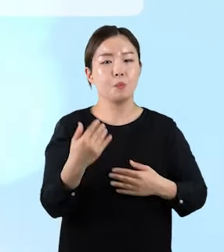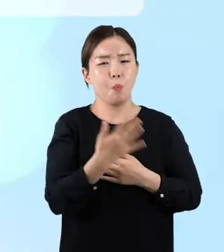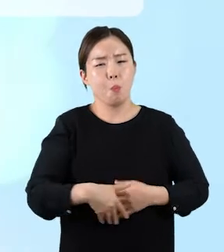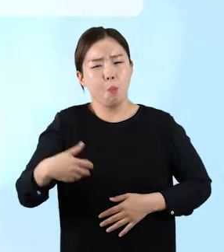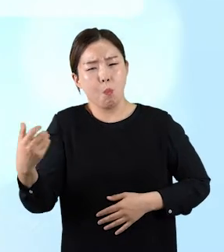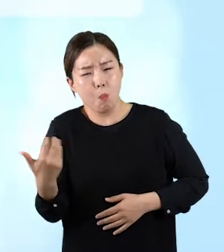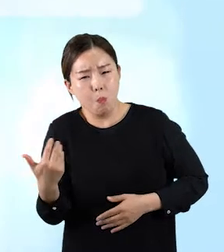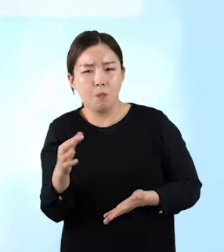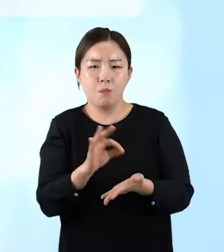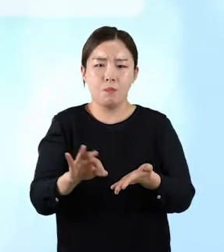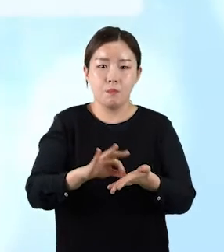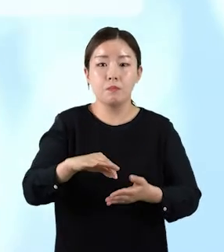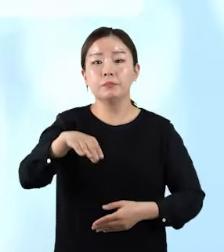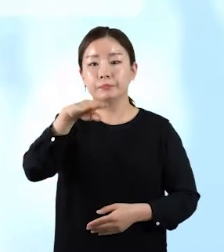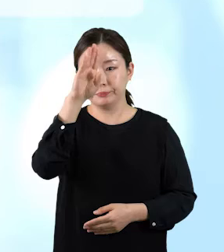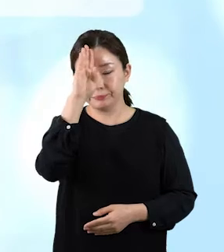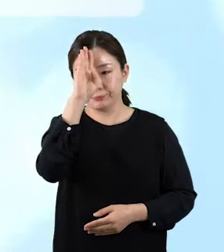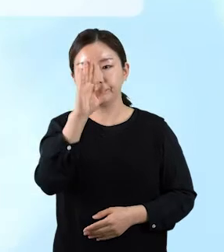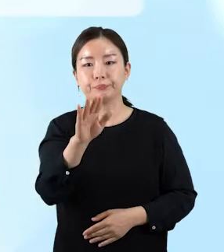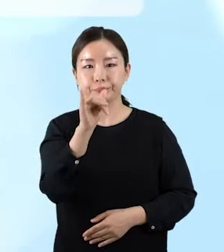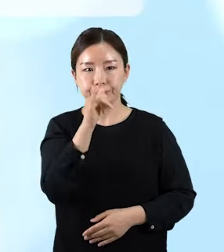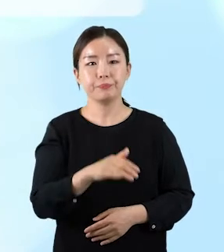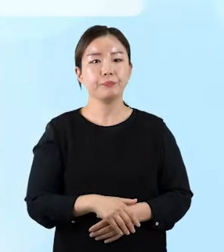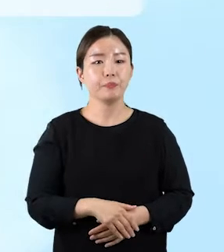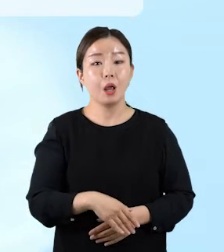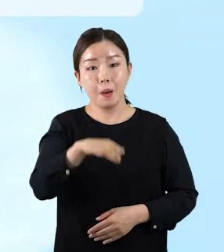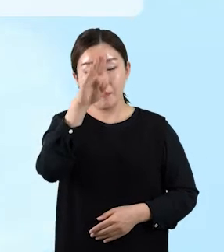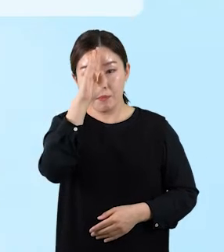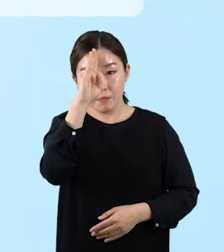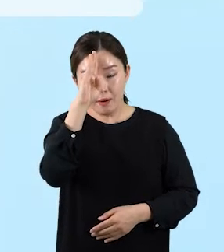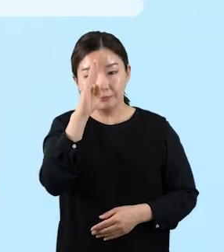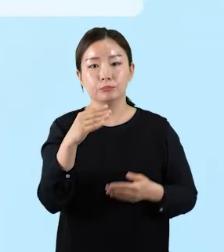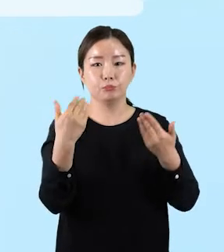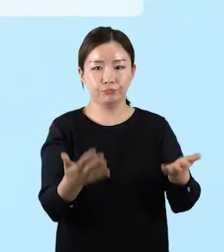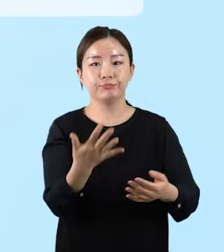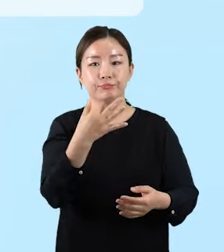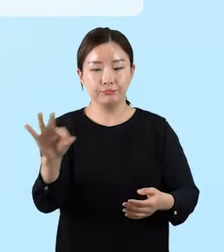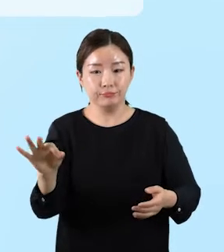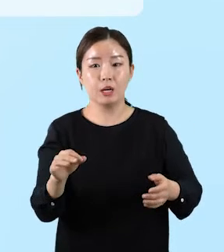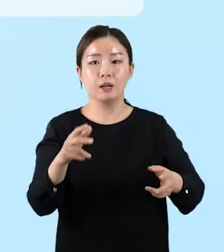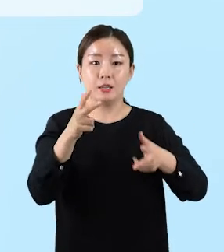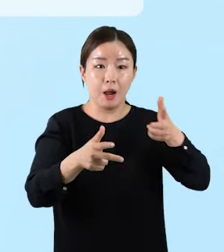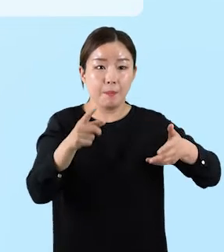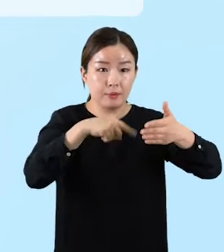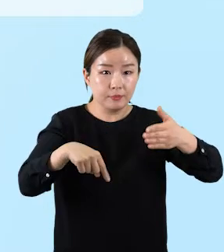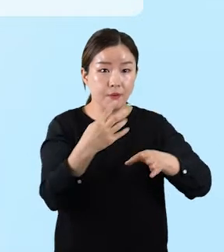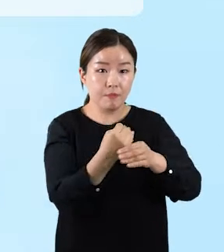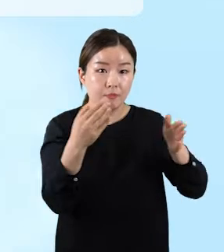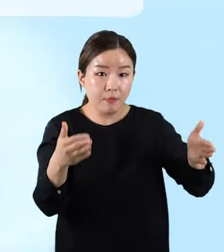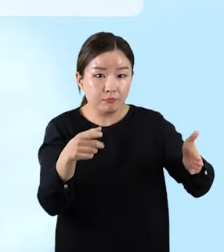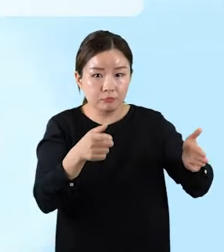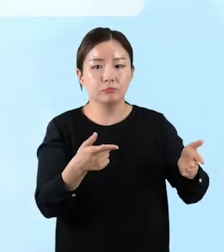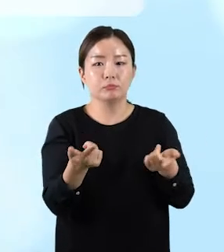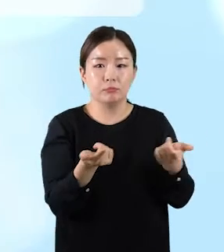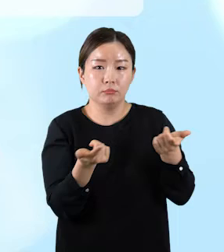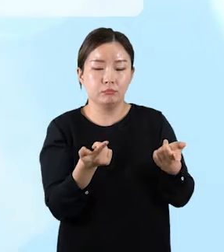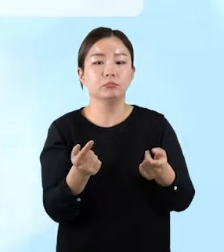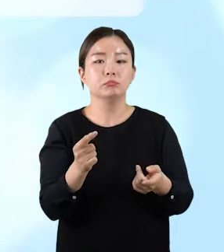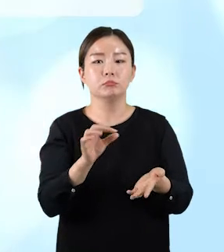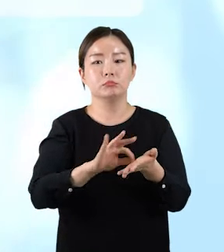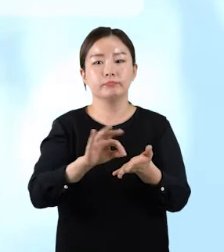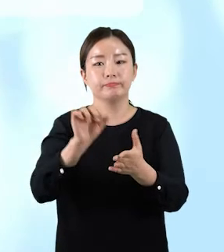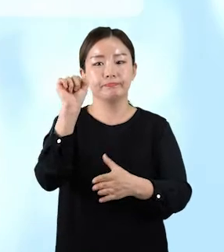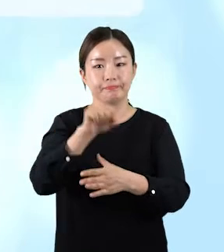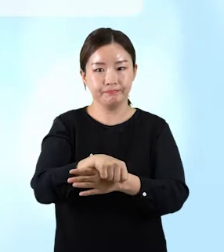아파서 쓸 수 있는 병가가 있습니다. 병가는 유급휴가며 사업 유형별 연간 허용되는 범위 내에서 사용할